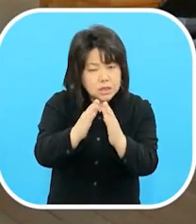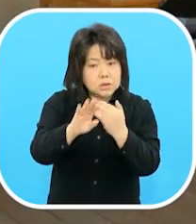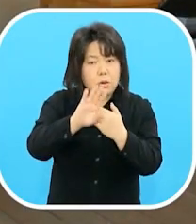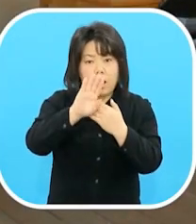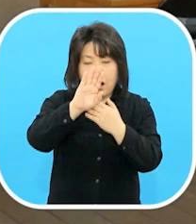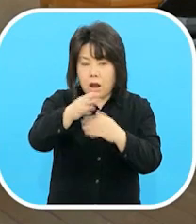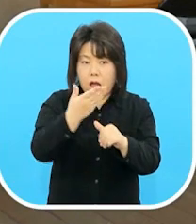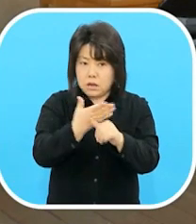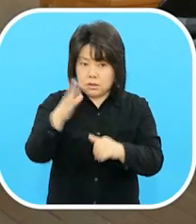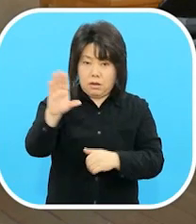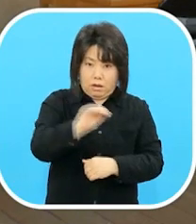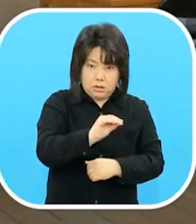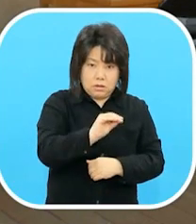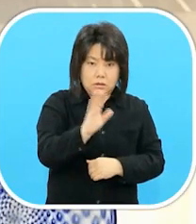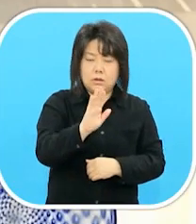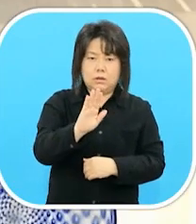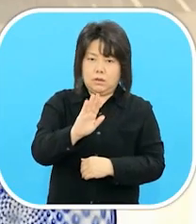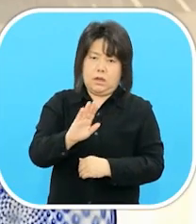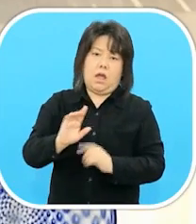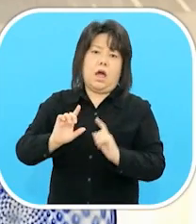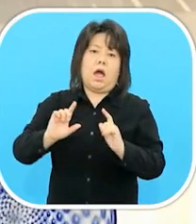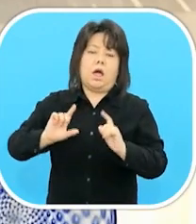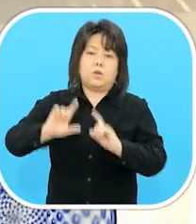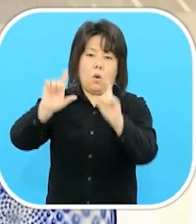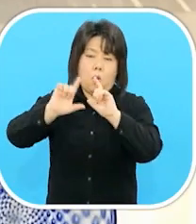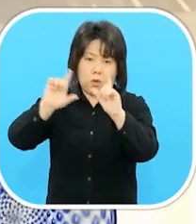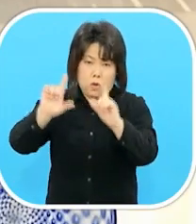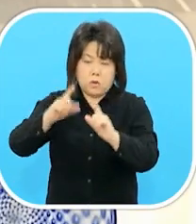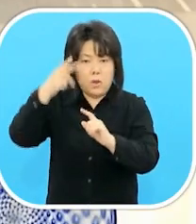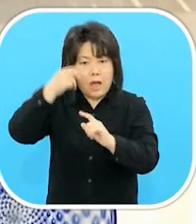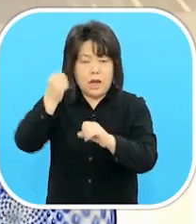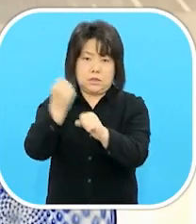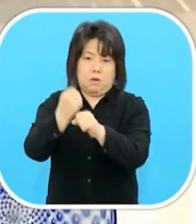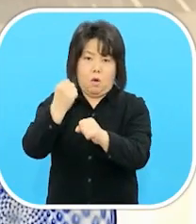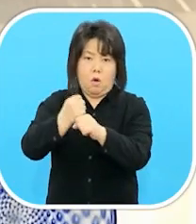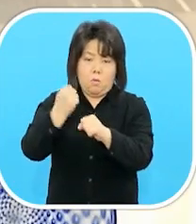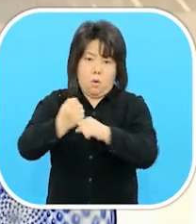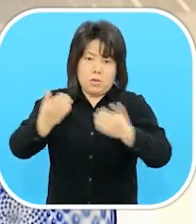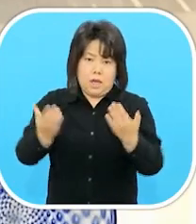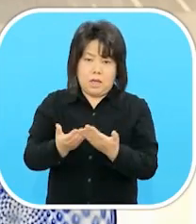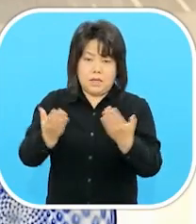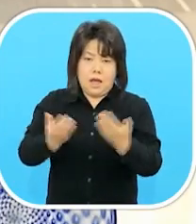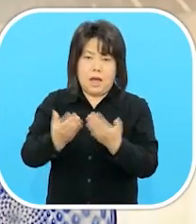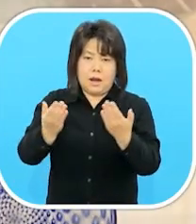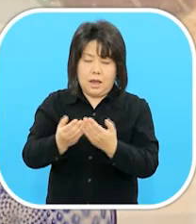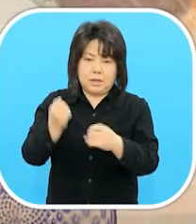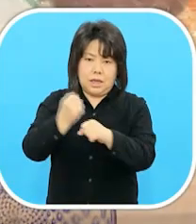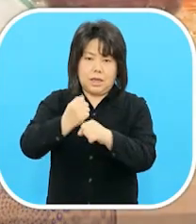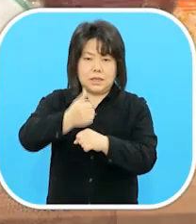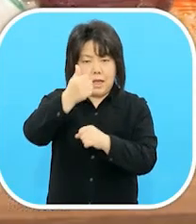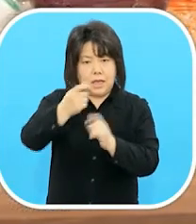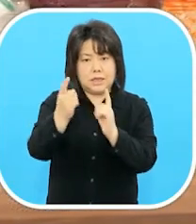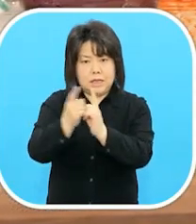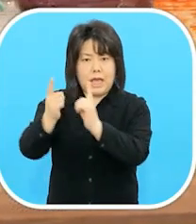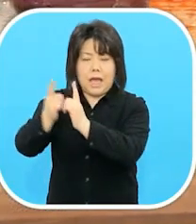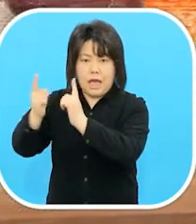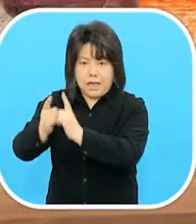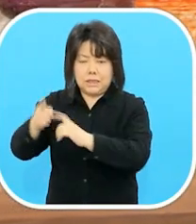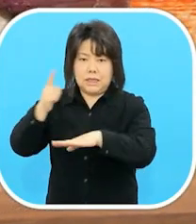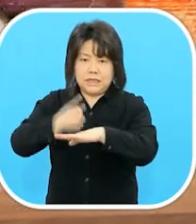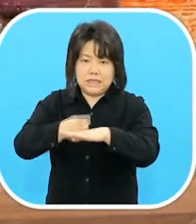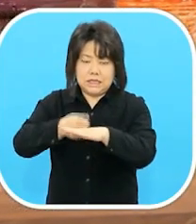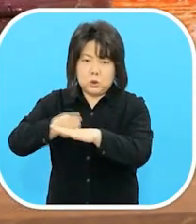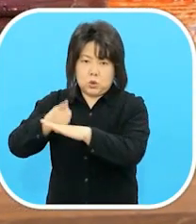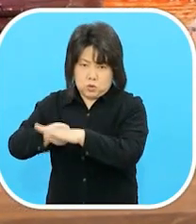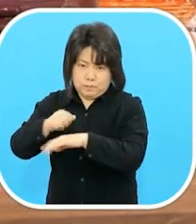秋田に戻ってきた。 その前に東京のガラス工房で働いて、でそこでいろんな作家さんとの出会いもあって、技術的なこと